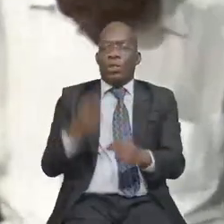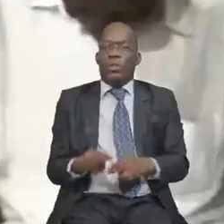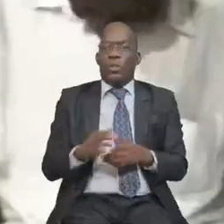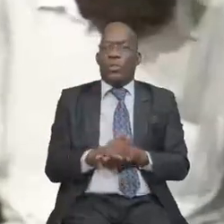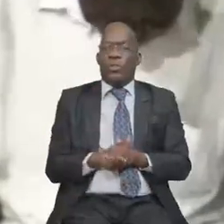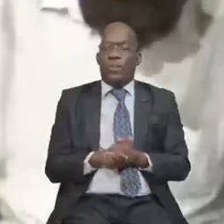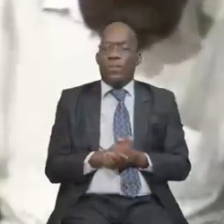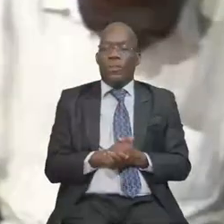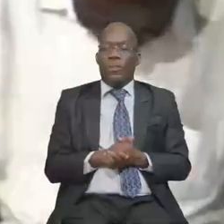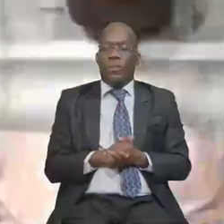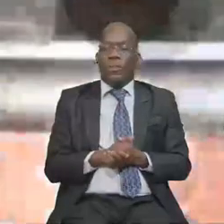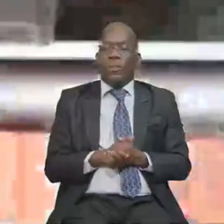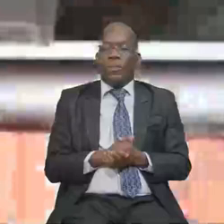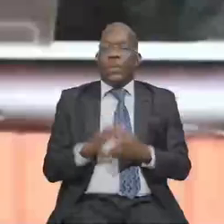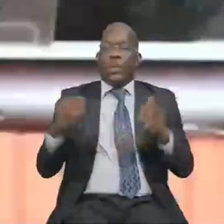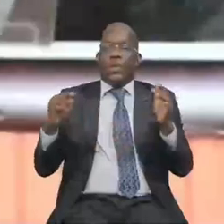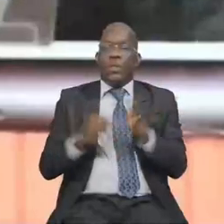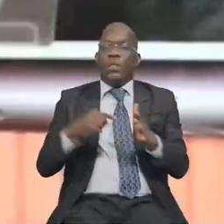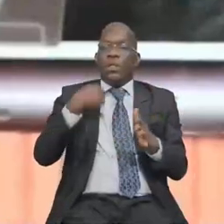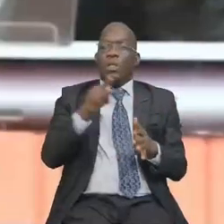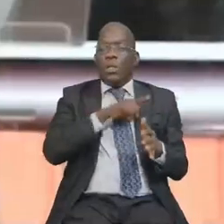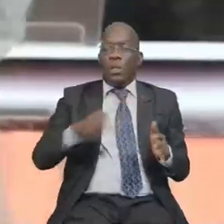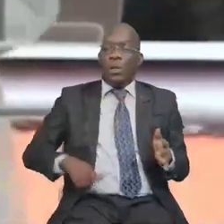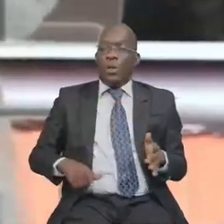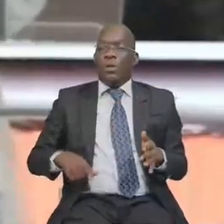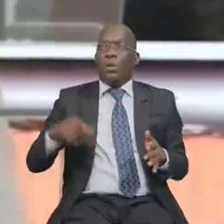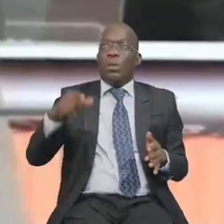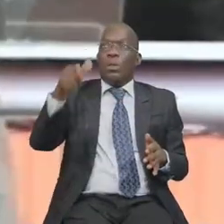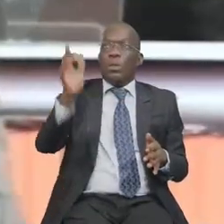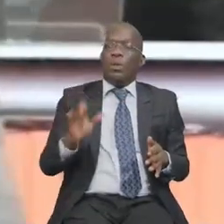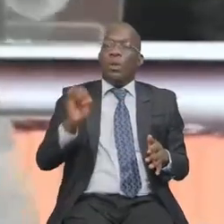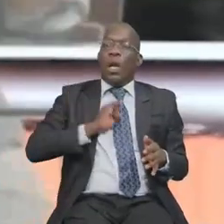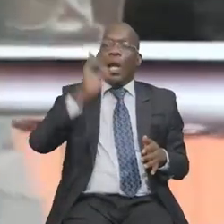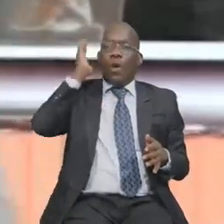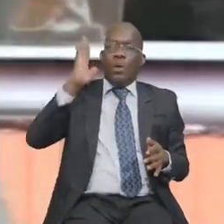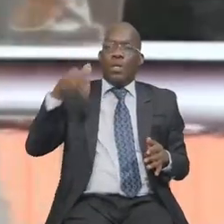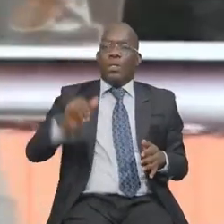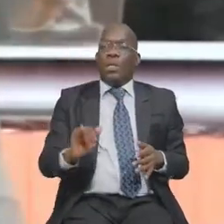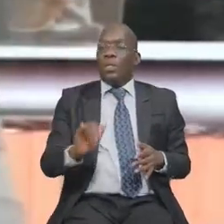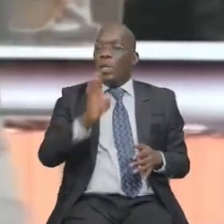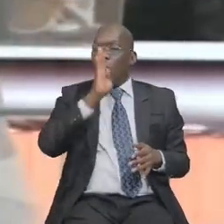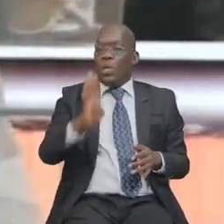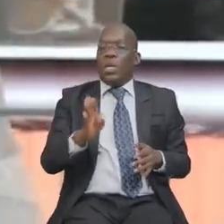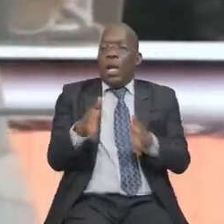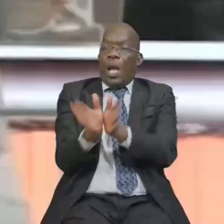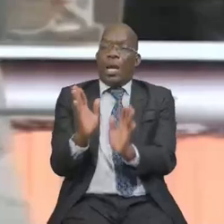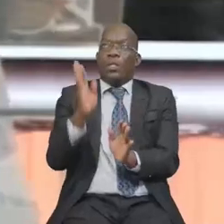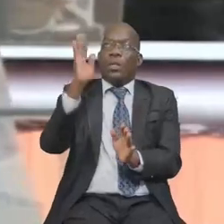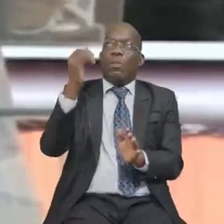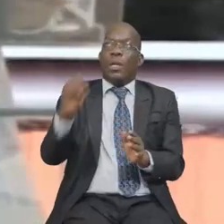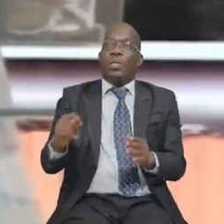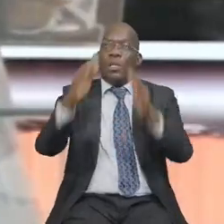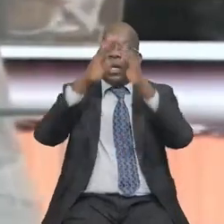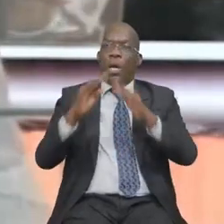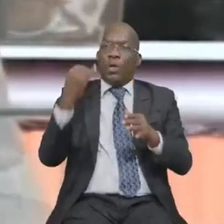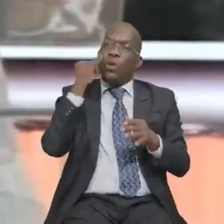37. Ainsi parle le Seigneur l'Éternel. Voici encore sur quoi je me laisserai fléchir par la maison d'Israël.